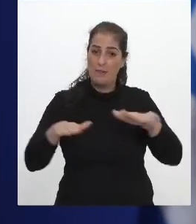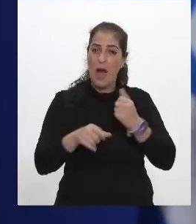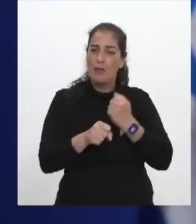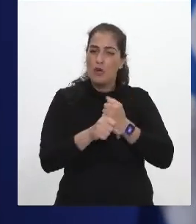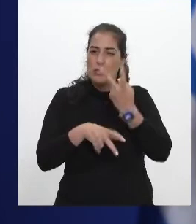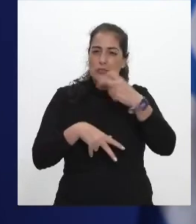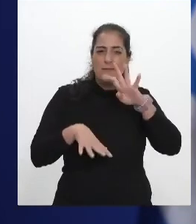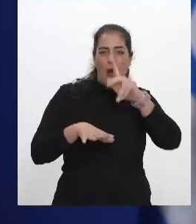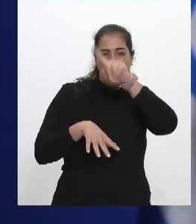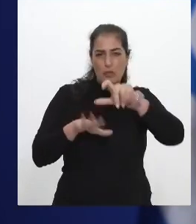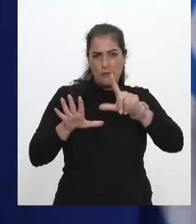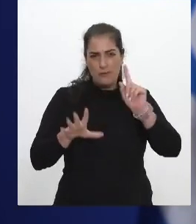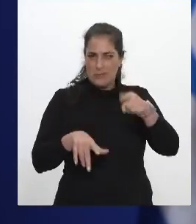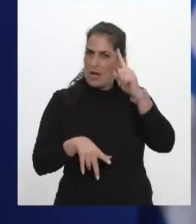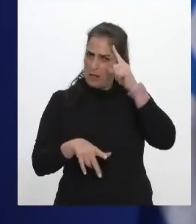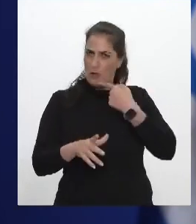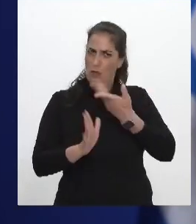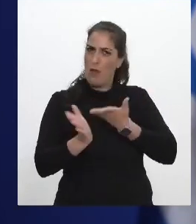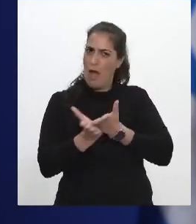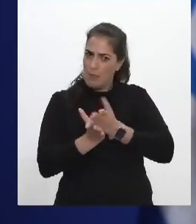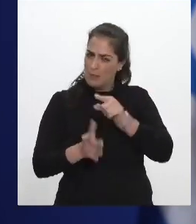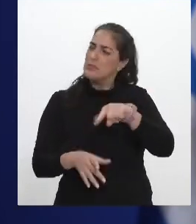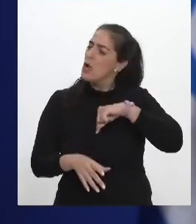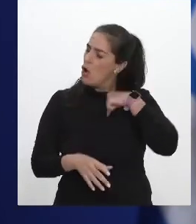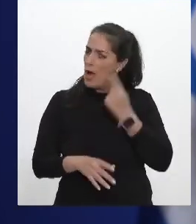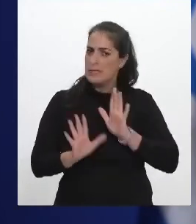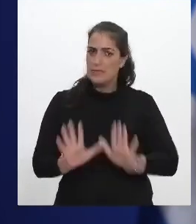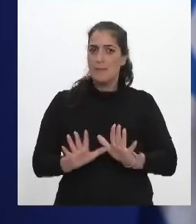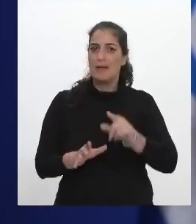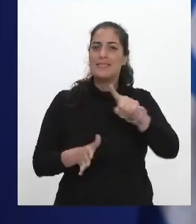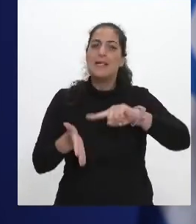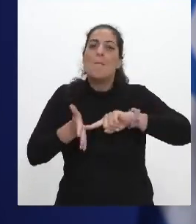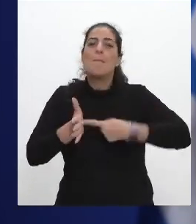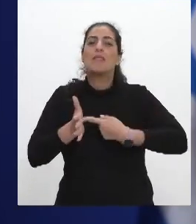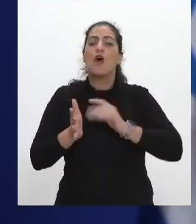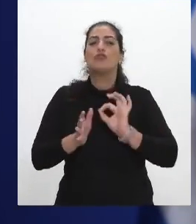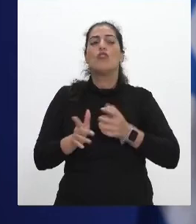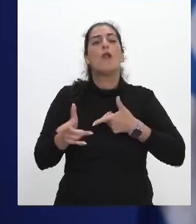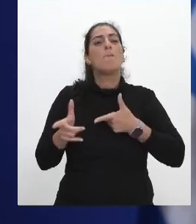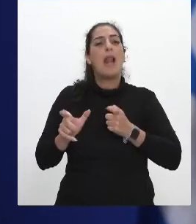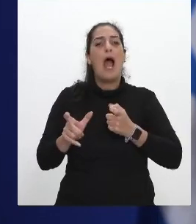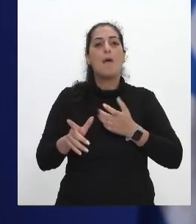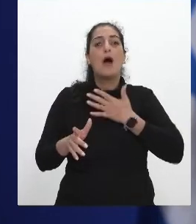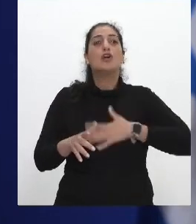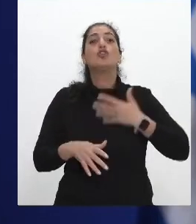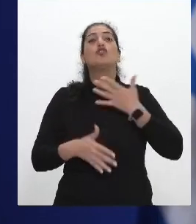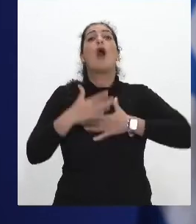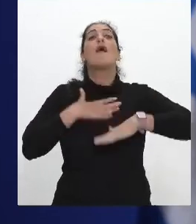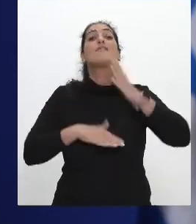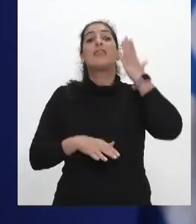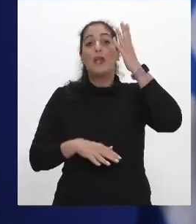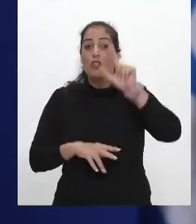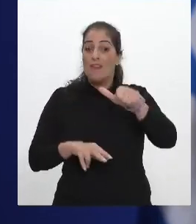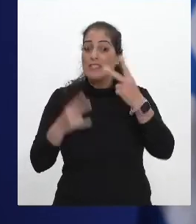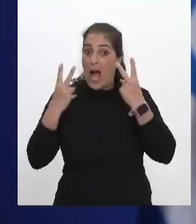צריך לדעת ולומר את האמת זה יקח זמן אלה מטרות מלחמה שאפתניות אבל הם חשובות כי